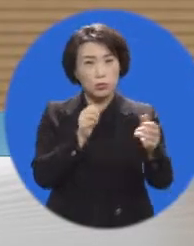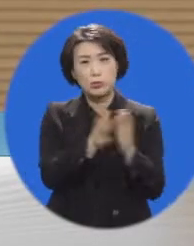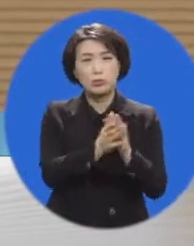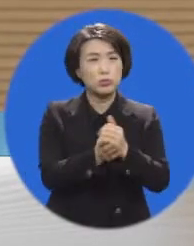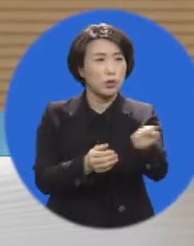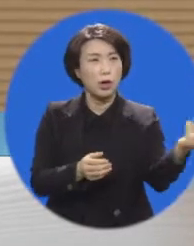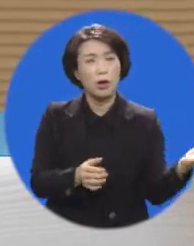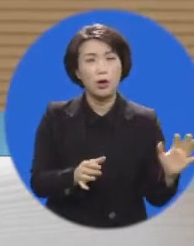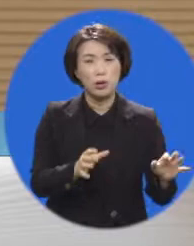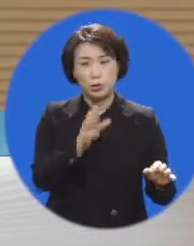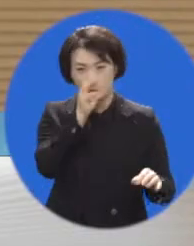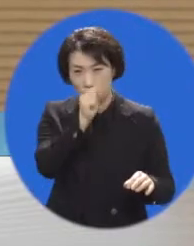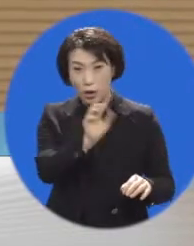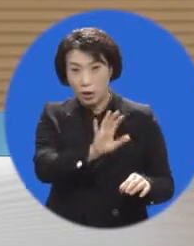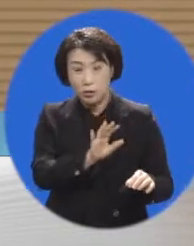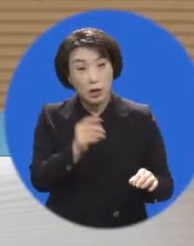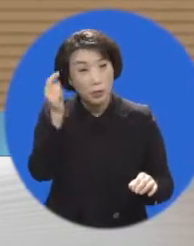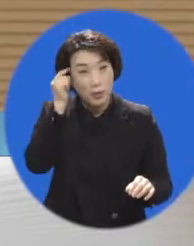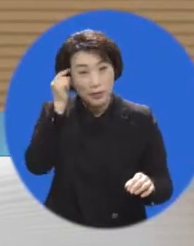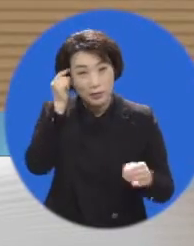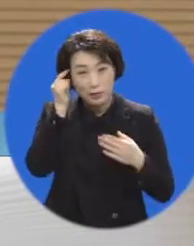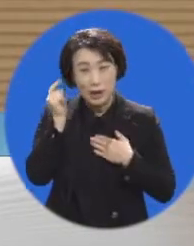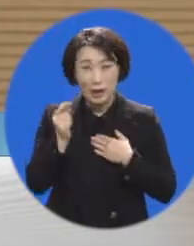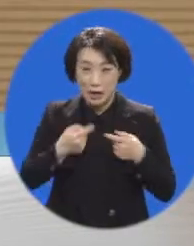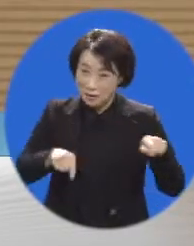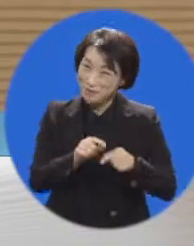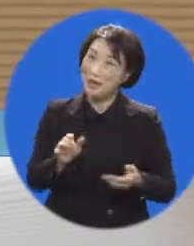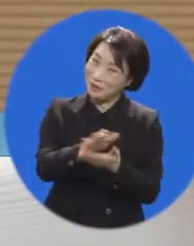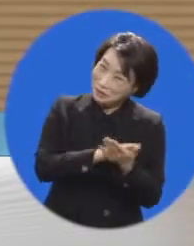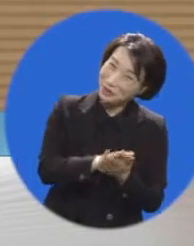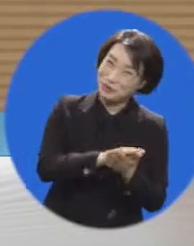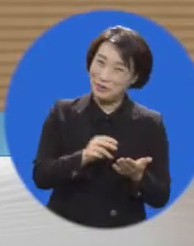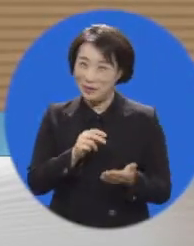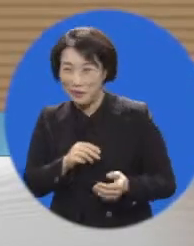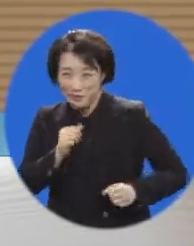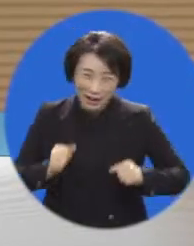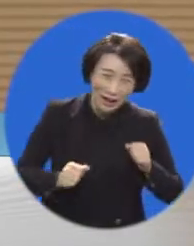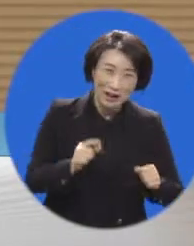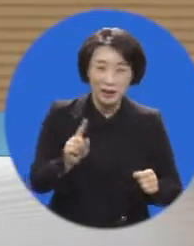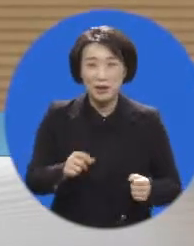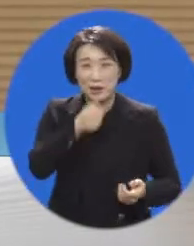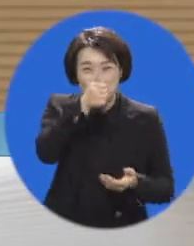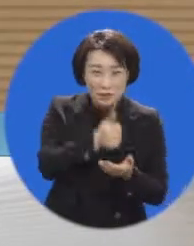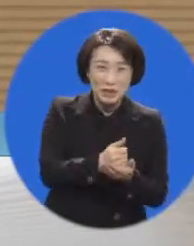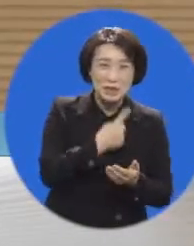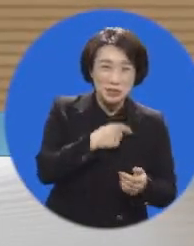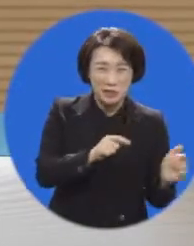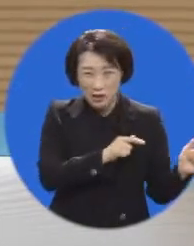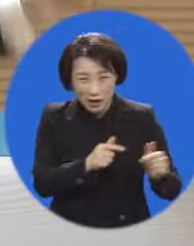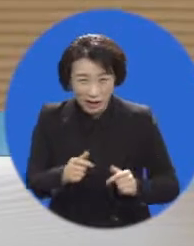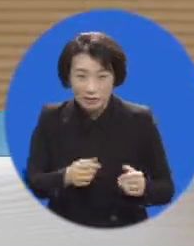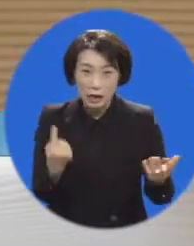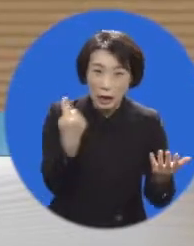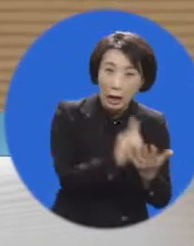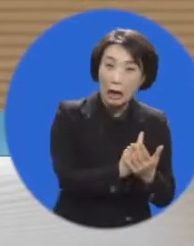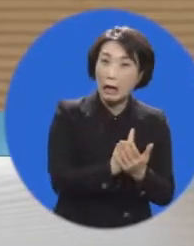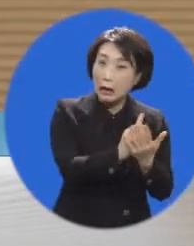왜? 같이 놀고 뛰댕기고 죄도 짓고 막 해야